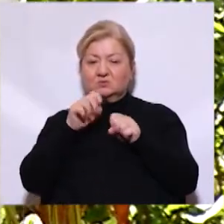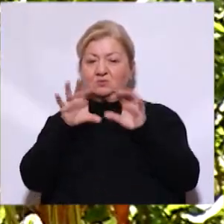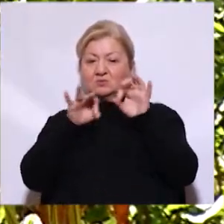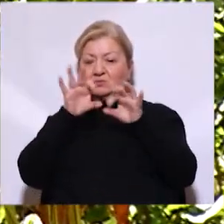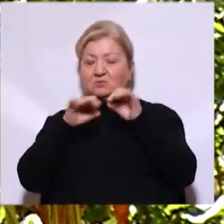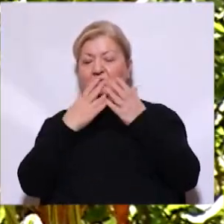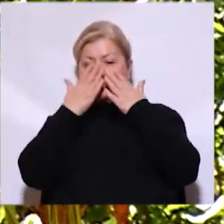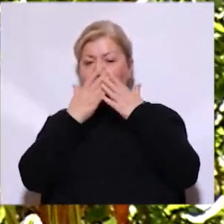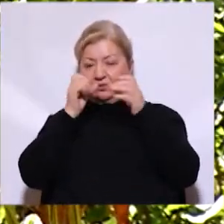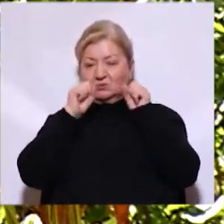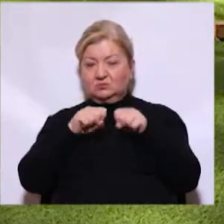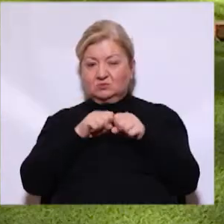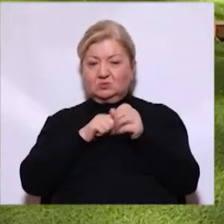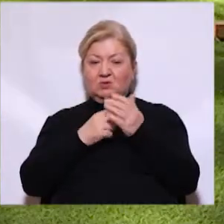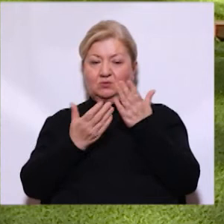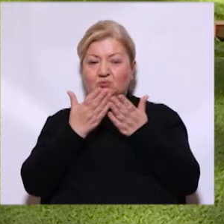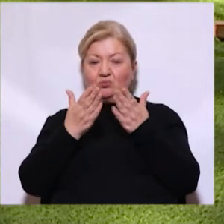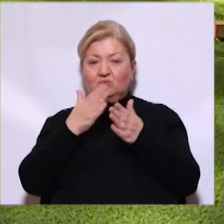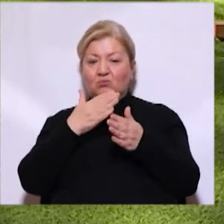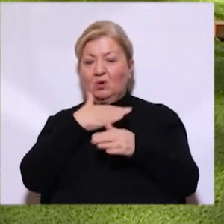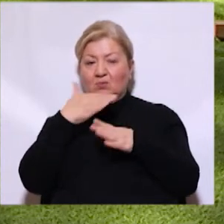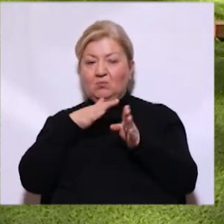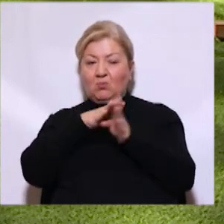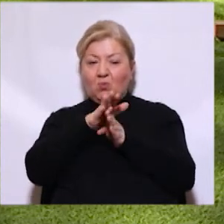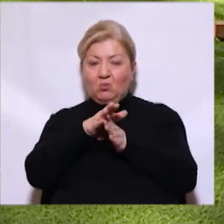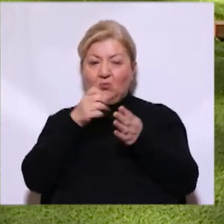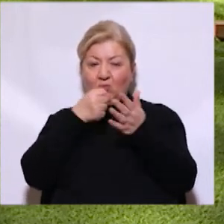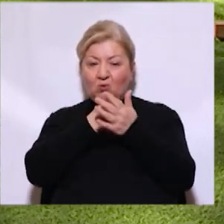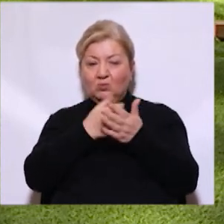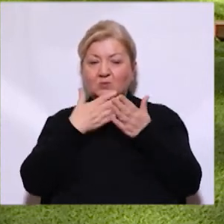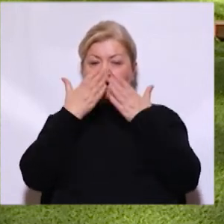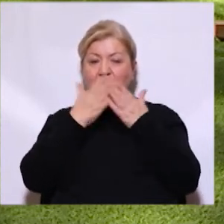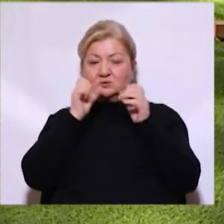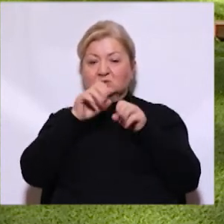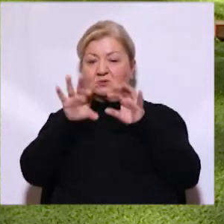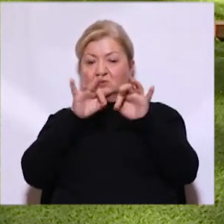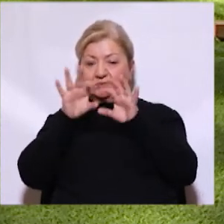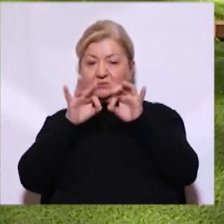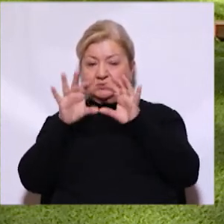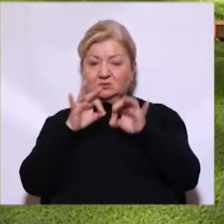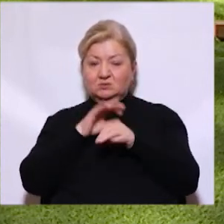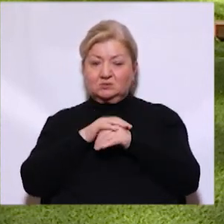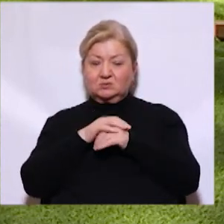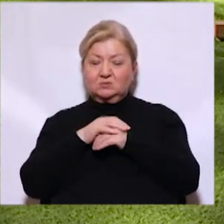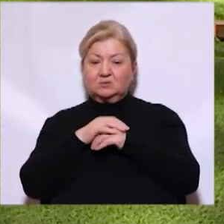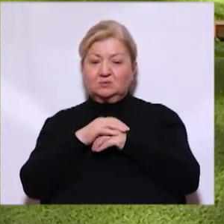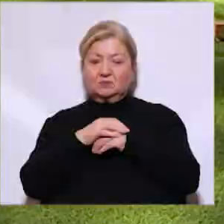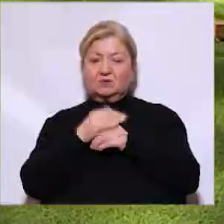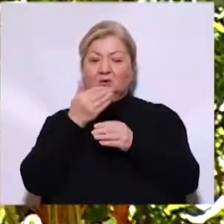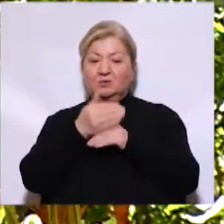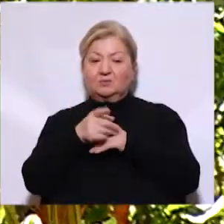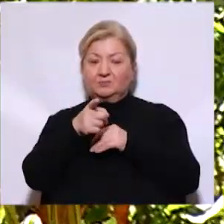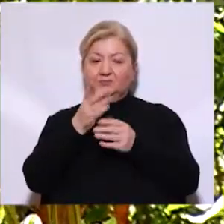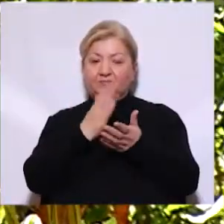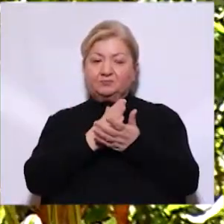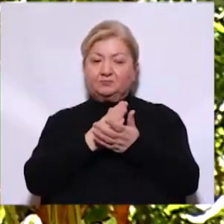ამოვარდნილადაც წაიკითხოთ, ხო? ბოლომდე რომ მაგალითად არ მიყვეთ. თუმცა თუ დაიწყებთ დარწმუნებული ვარ, რომ მეორე ძალიან დაგაინტერესებთ.